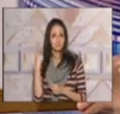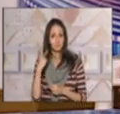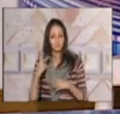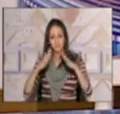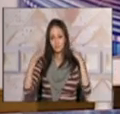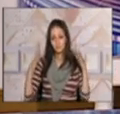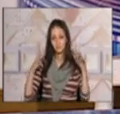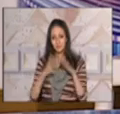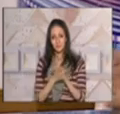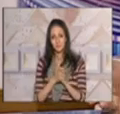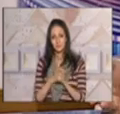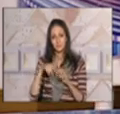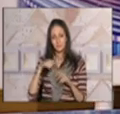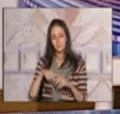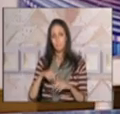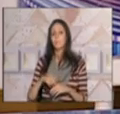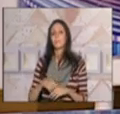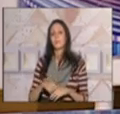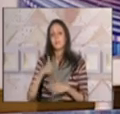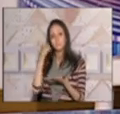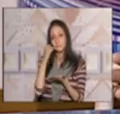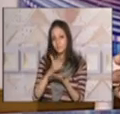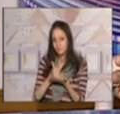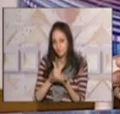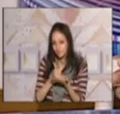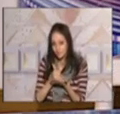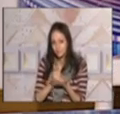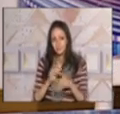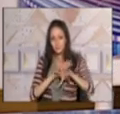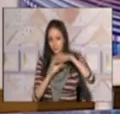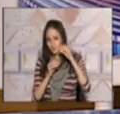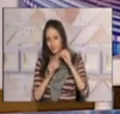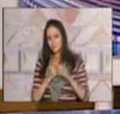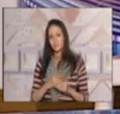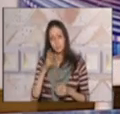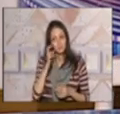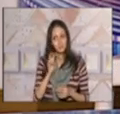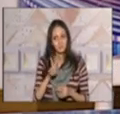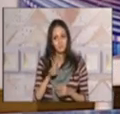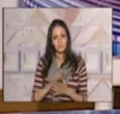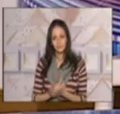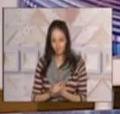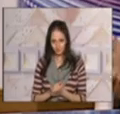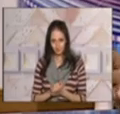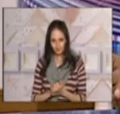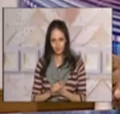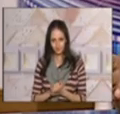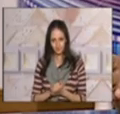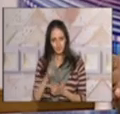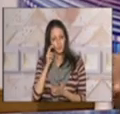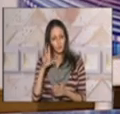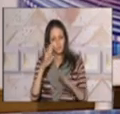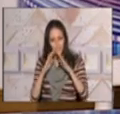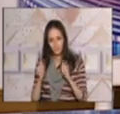حرجه من المؤسسات اللي بتعمل بهذه المنهجيه وشايفه ووضعه نصب اعينها رؤيه مصر